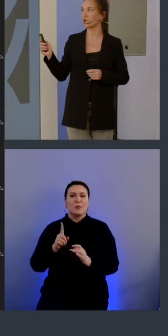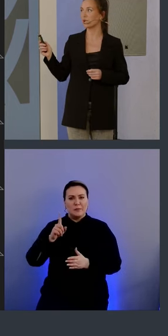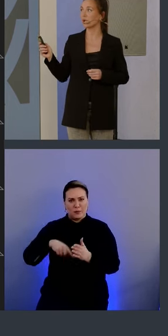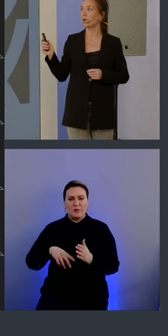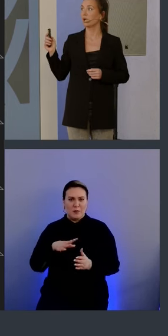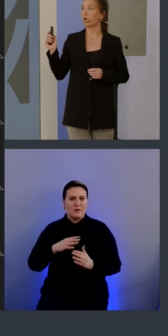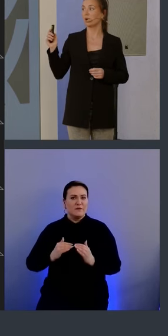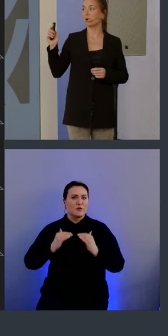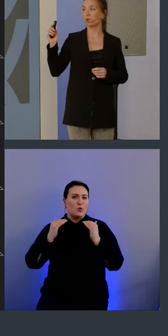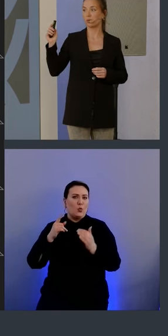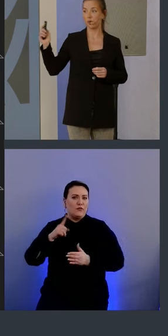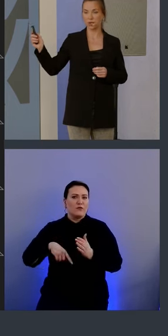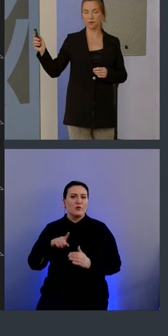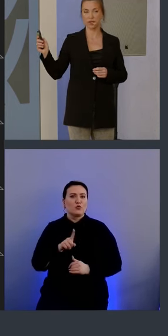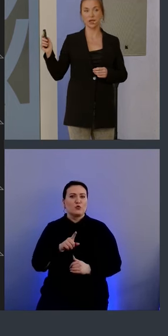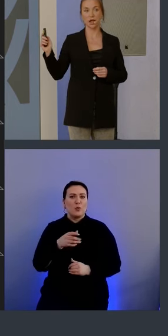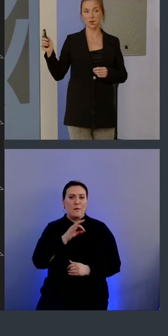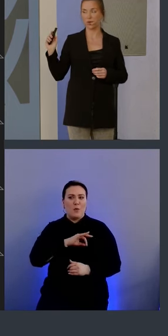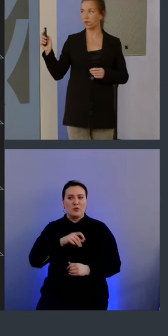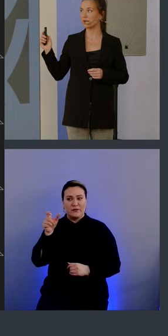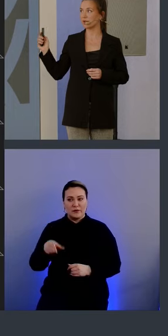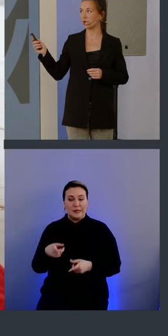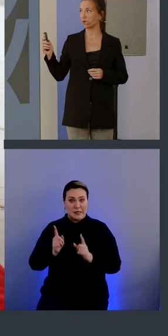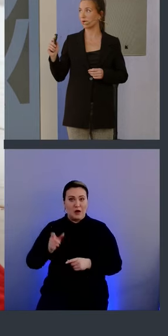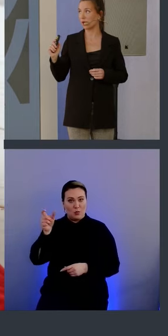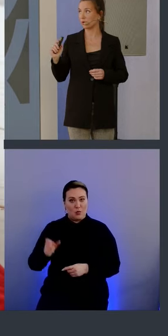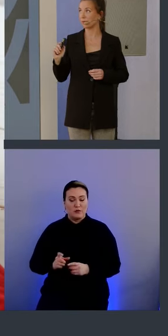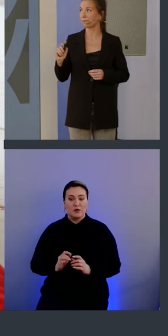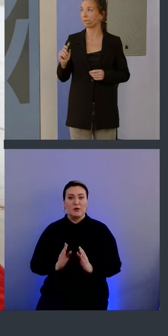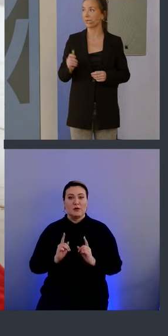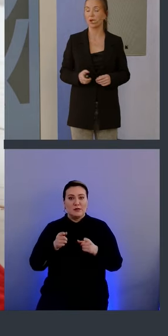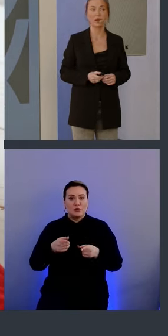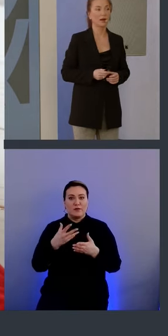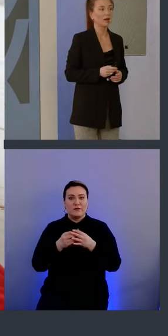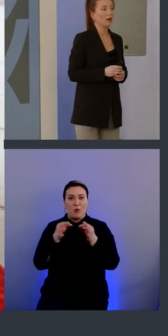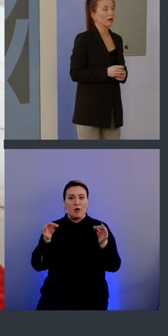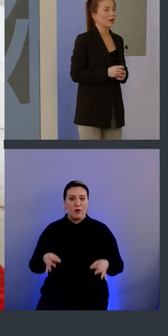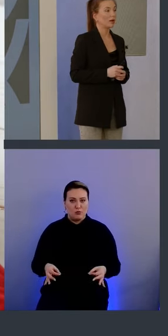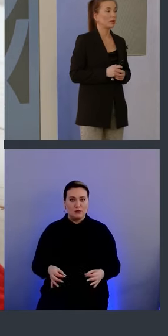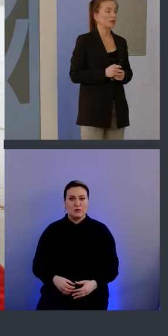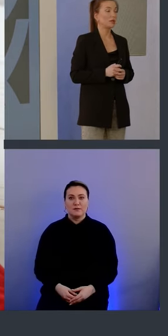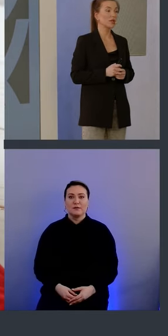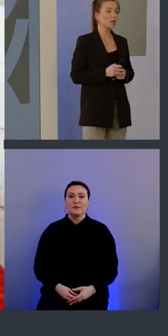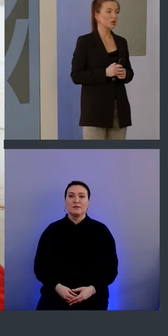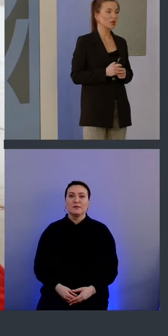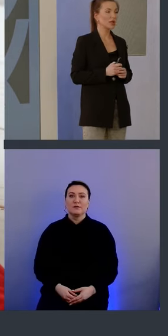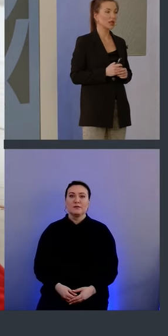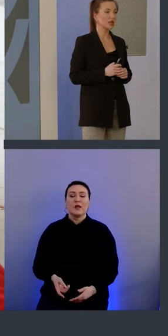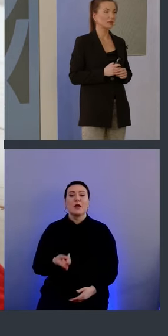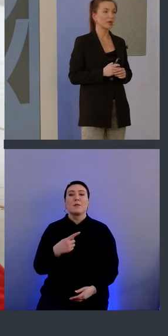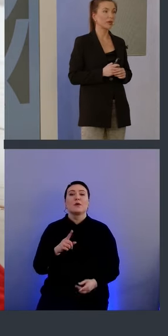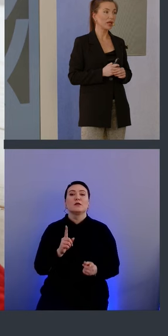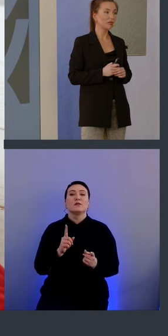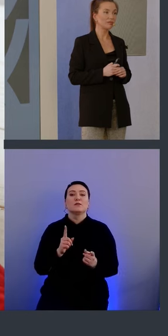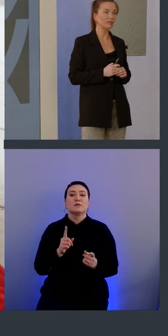в том, что пользователь, реальный пользователь, зашел в аккаунт. Мы столкнулись